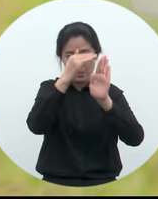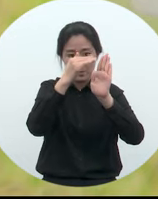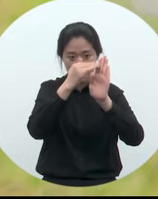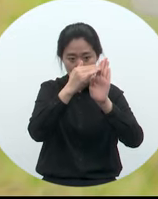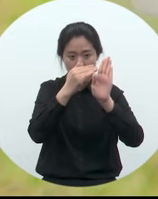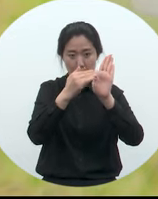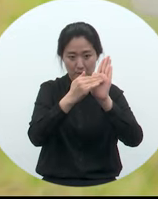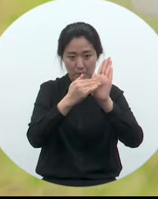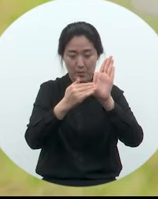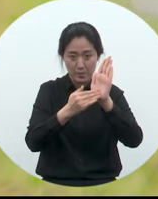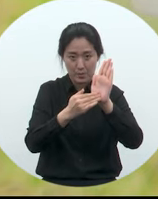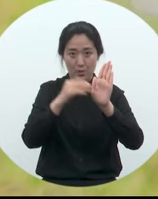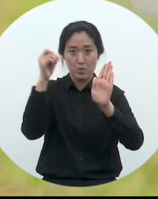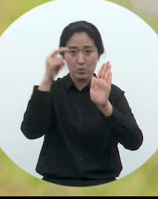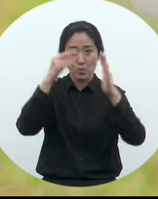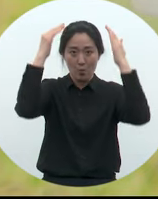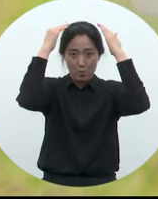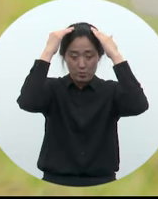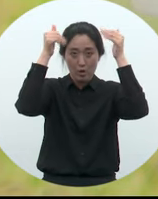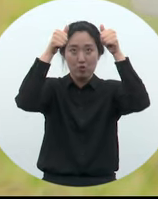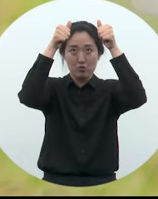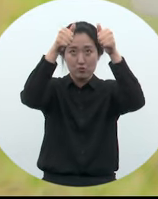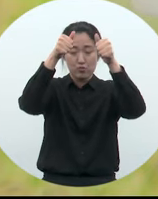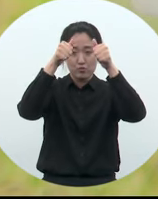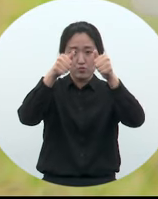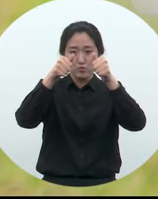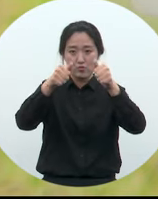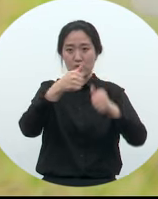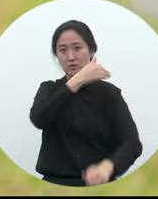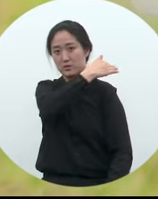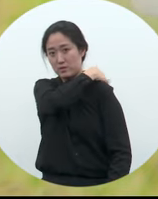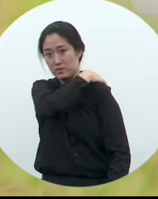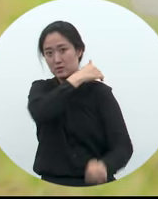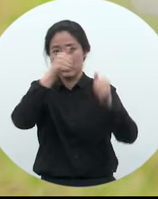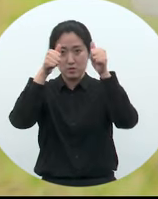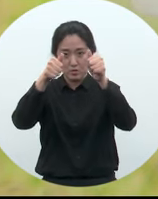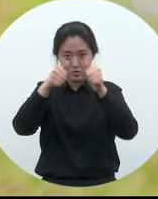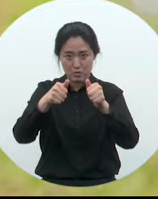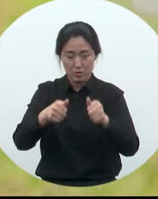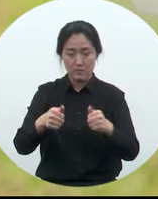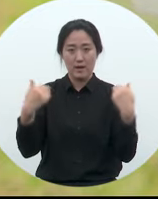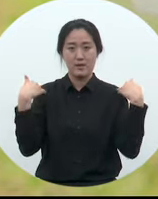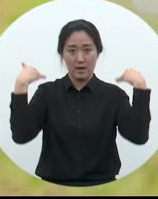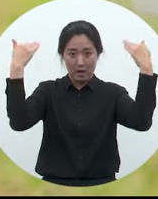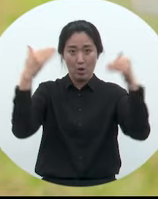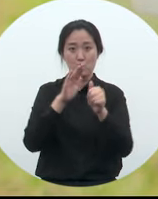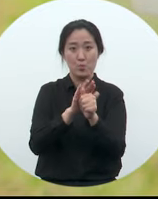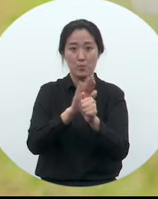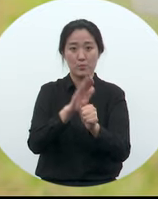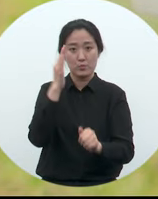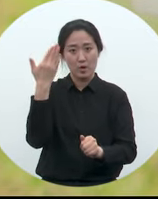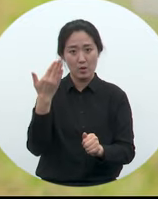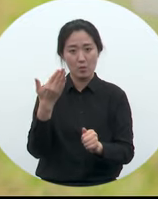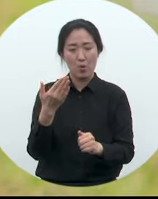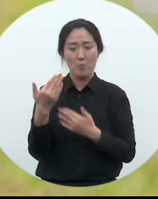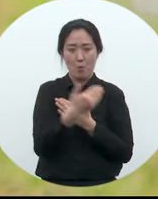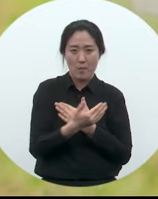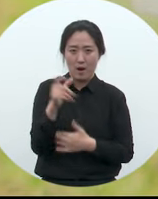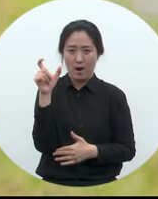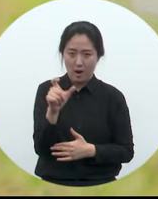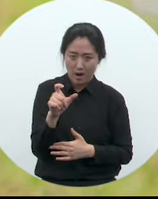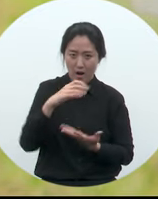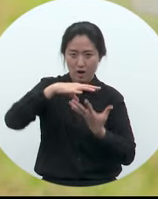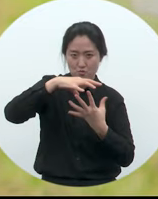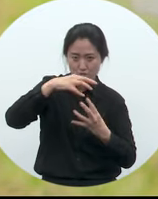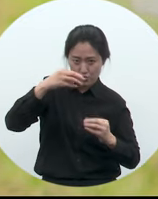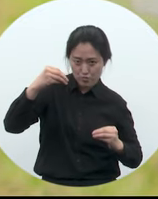용천, 이렇게 위에서부터 쭉 지압을 해주게 되면은 성장 호르몬의 분비에도 도움이 되고, 아이들의